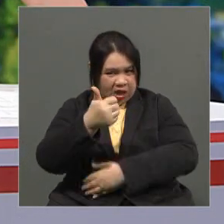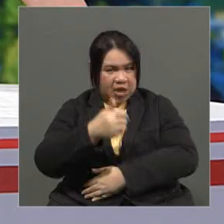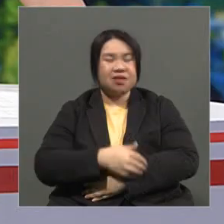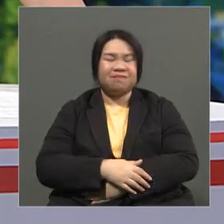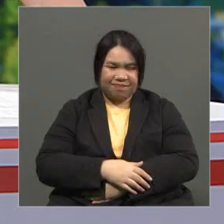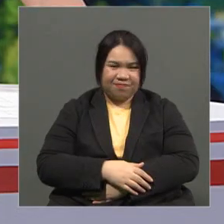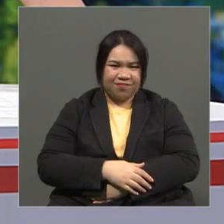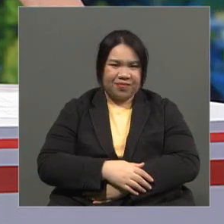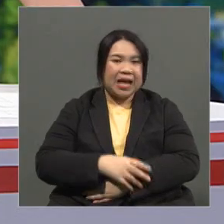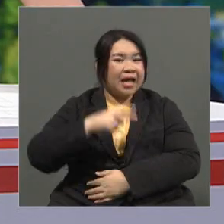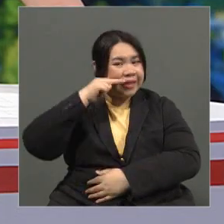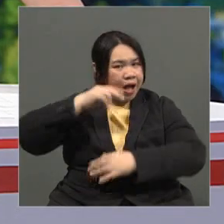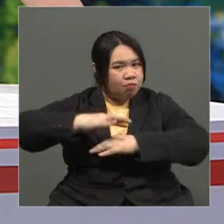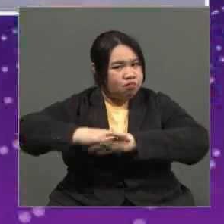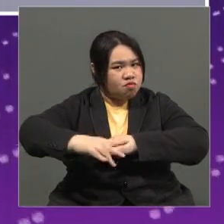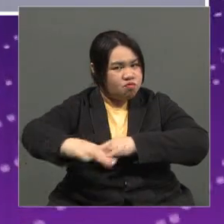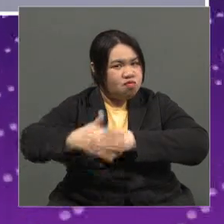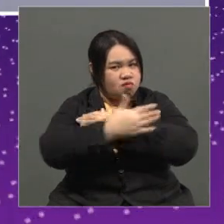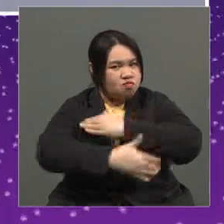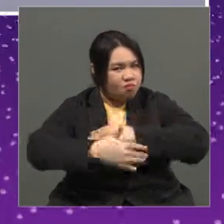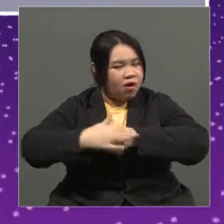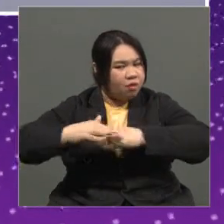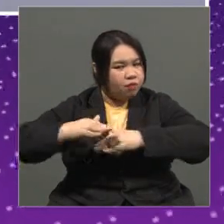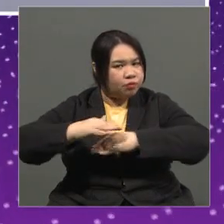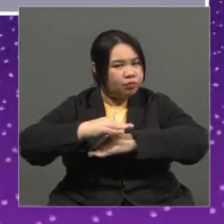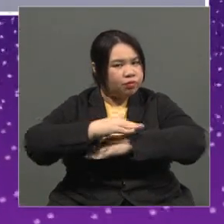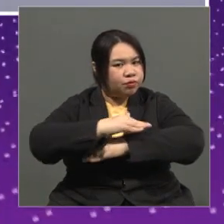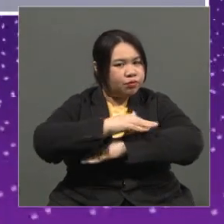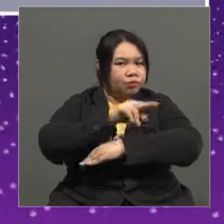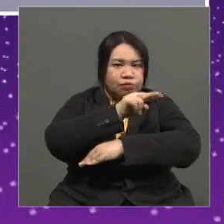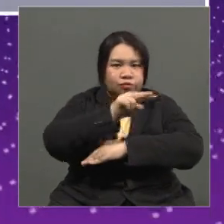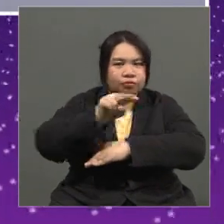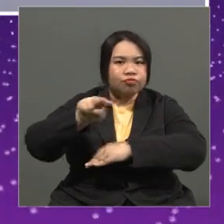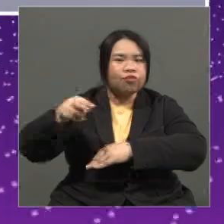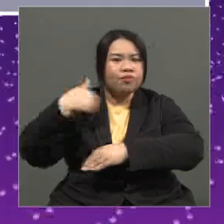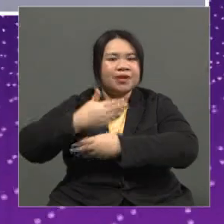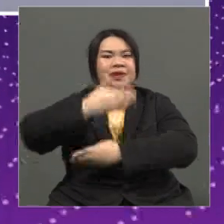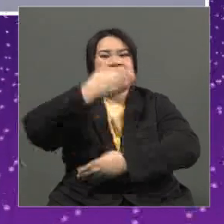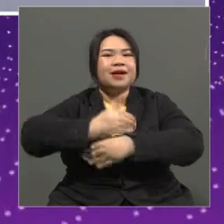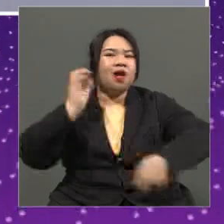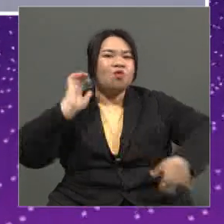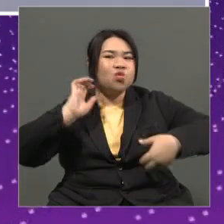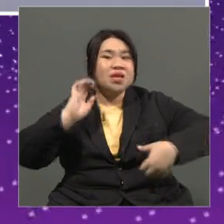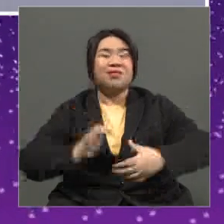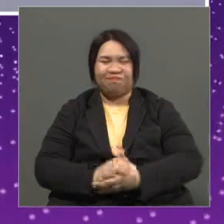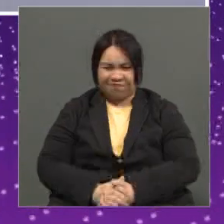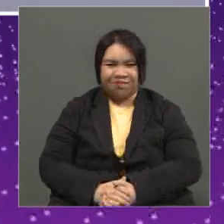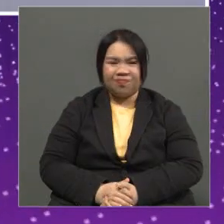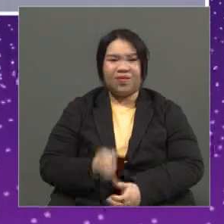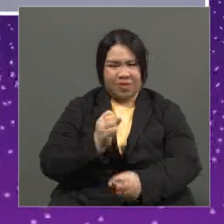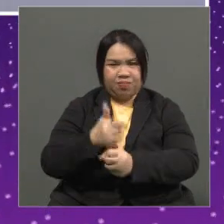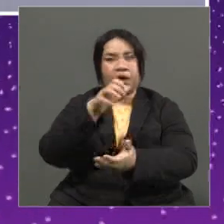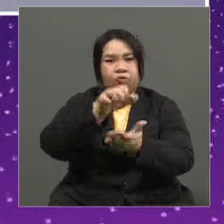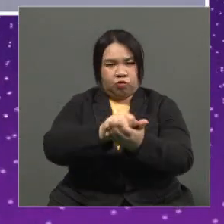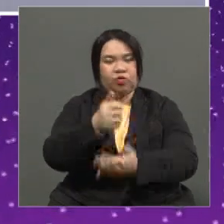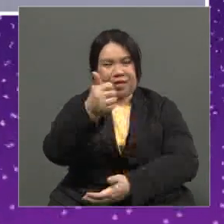นั่งรถไฟลอยน้ำค่ะคุณผู้ชมรับลมหนาวแบบนี้นะแล้วก็ชมวิวที่กลางเขื่อนป่าศักดิ์ชลสิทธิ์ค่ะตอนเสามารถที่จะสำรอง